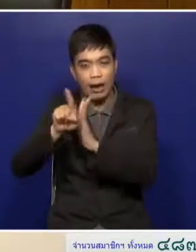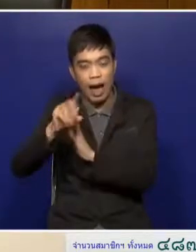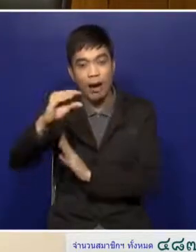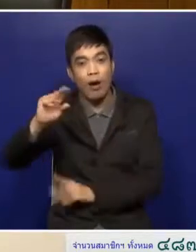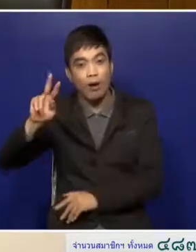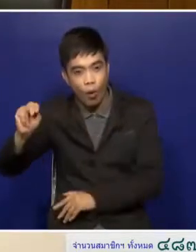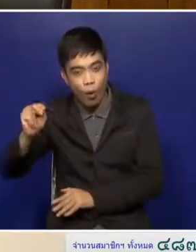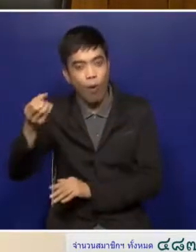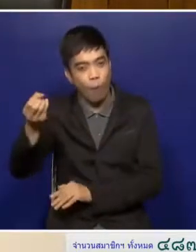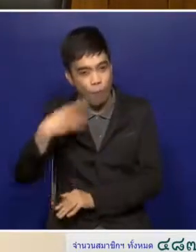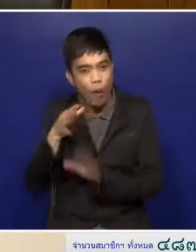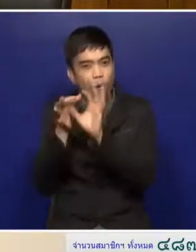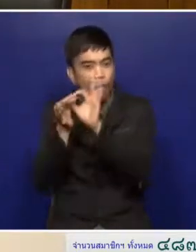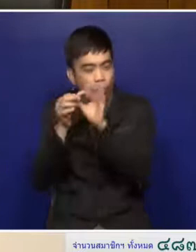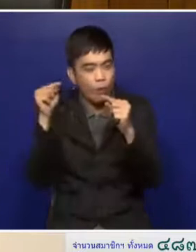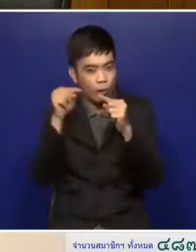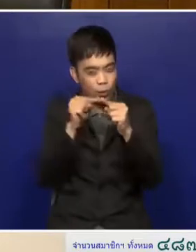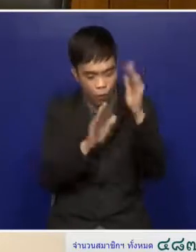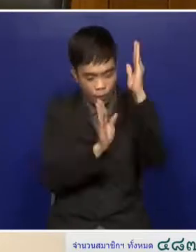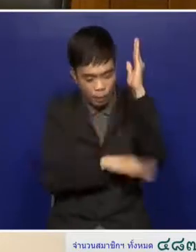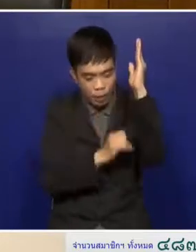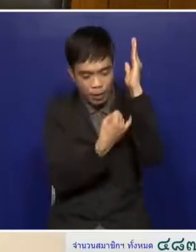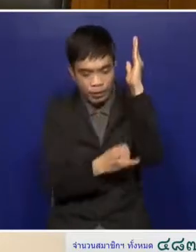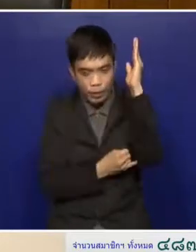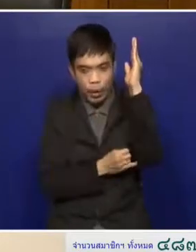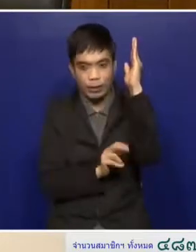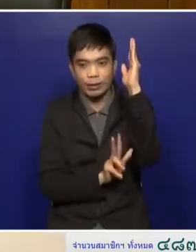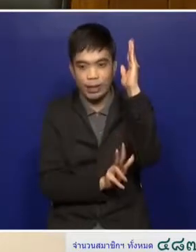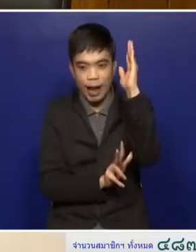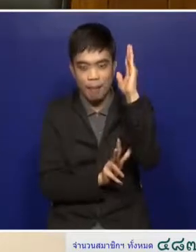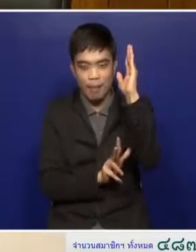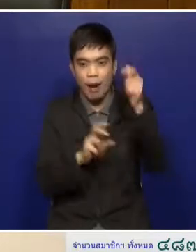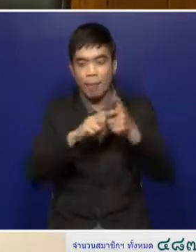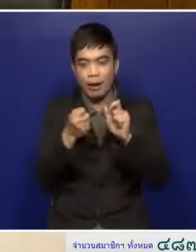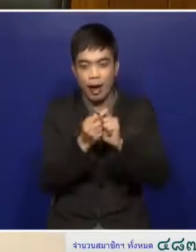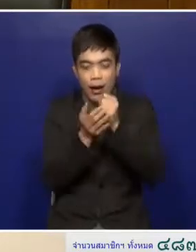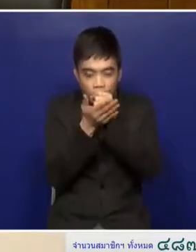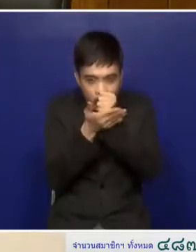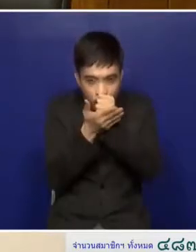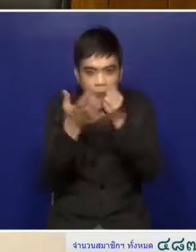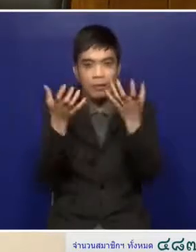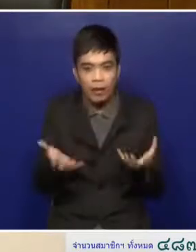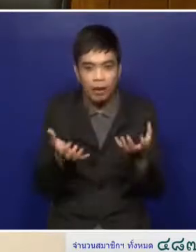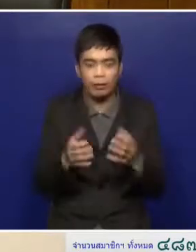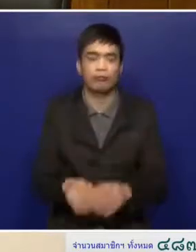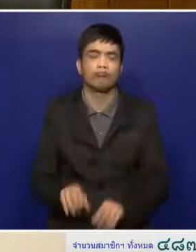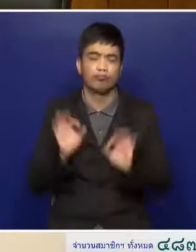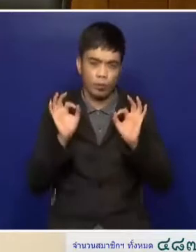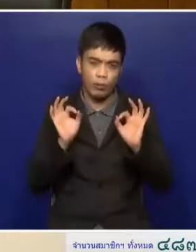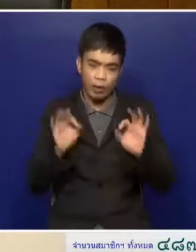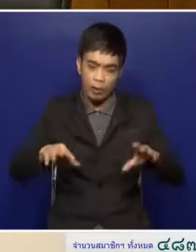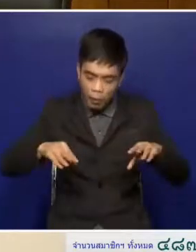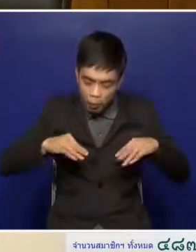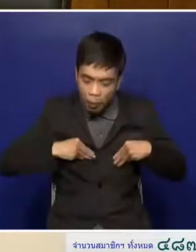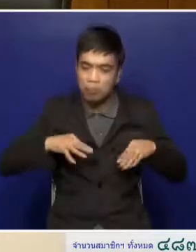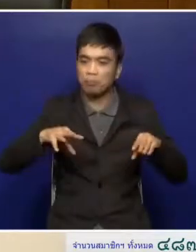าเสพติดในพื้นที่3จังหวัดภาคใต้ก็ต้องยอมรับนะครับผมได้รับฟัง